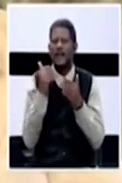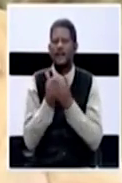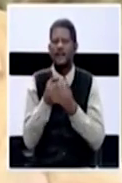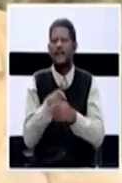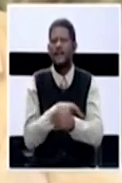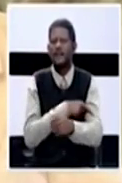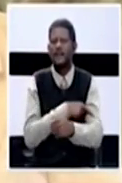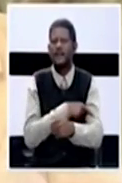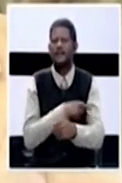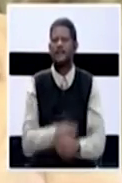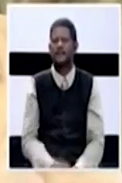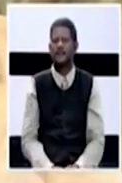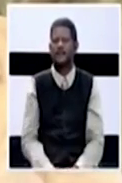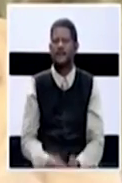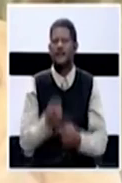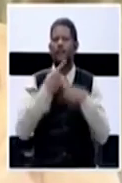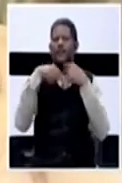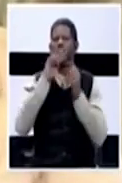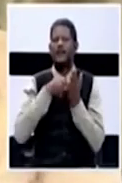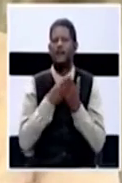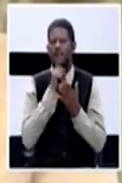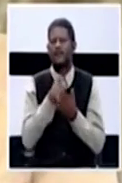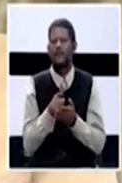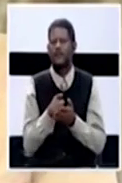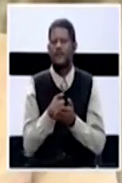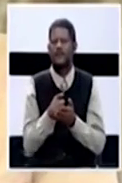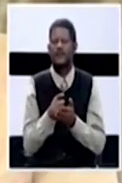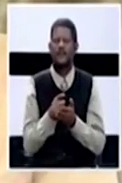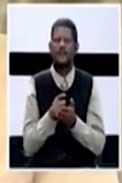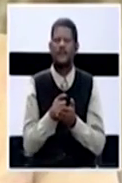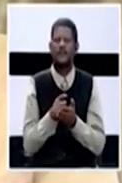ድሕቕና መፂና ማለት እዩ።